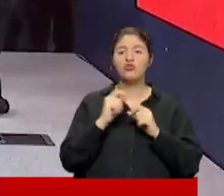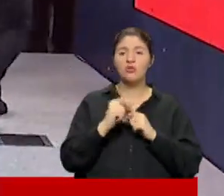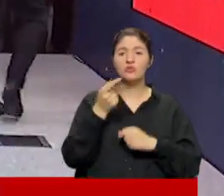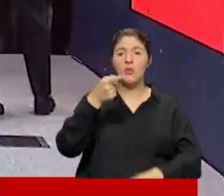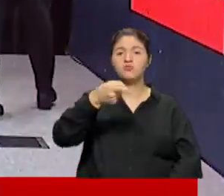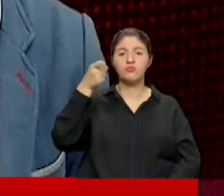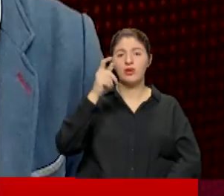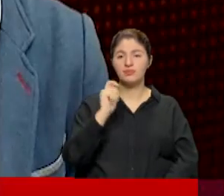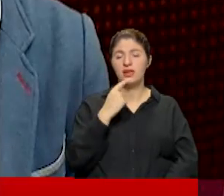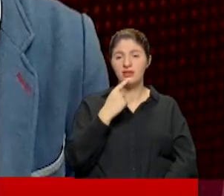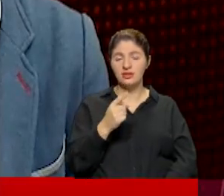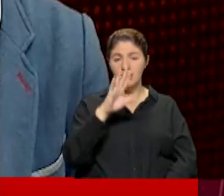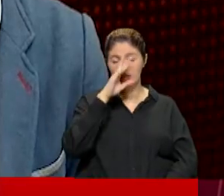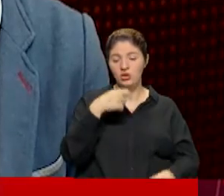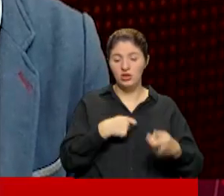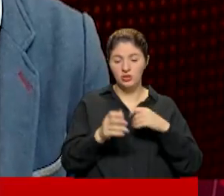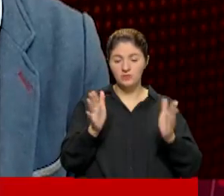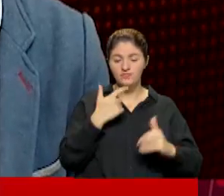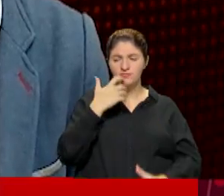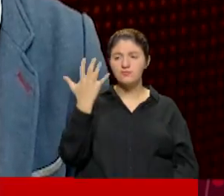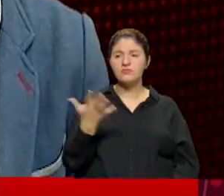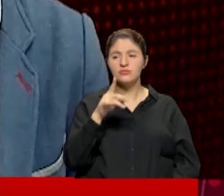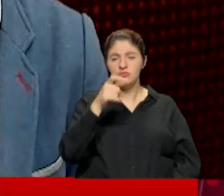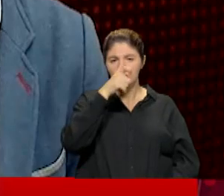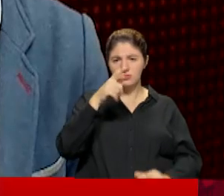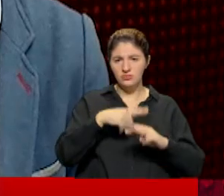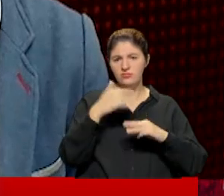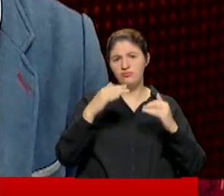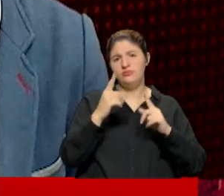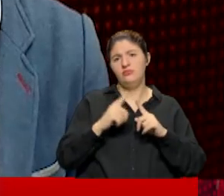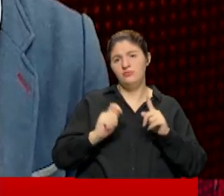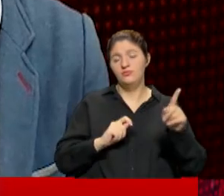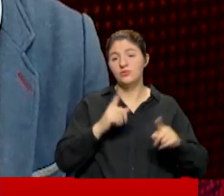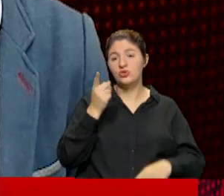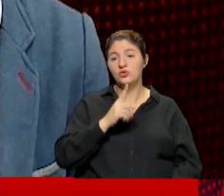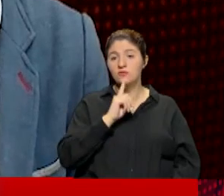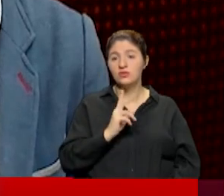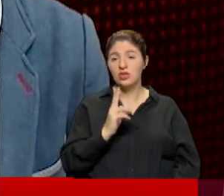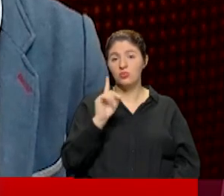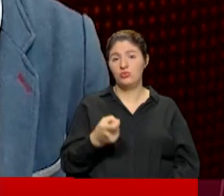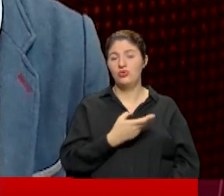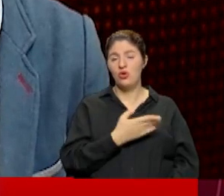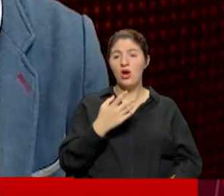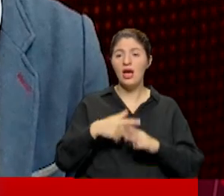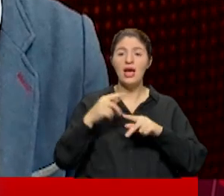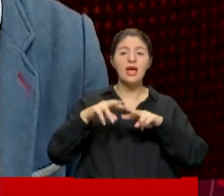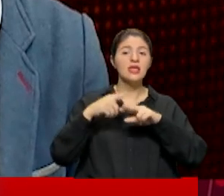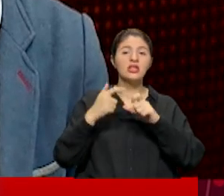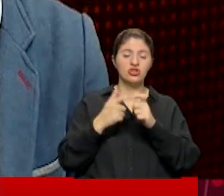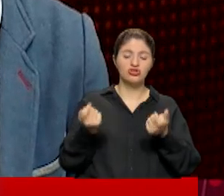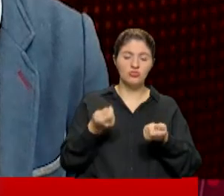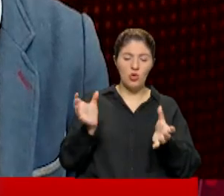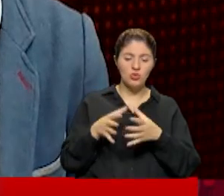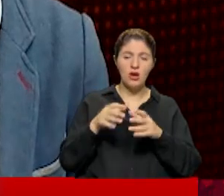Kurşun sıktılar dedi İstanbul Ticaret Odası yıllardır bu ülkede enflasyon hesaplaması yapıyor % 107 buluyor en Ak çalışma grubunun